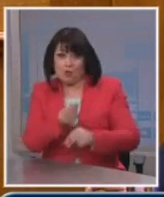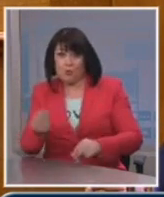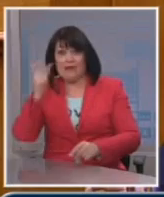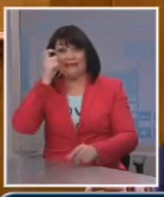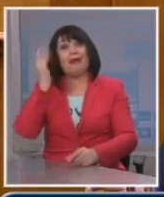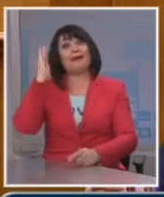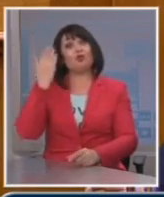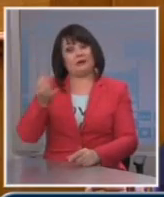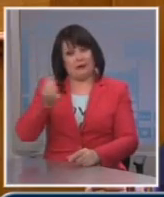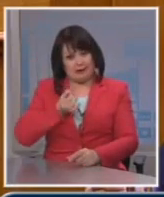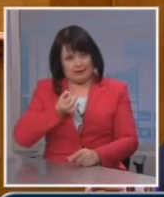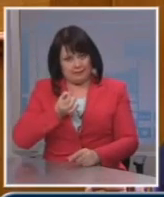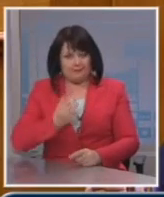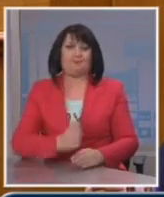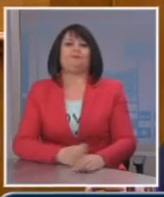Σαμαρά τότε.